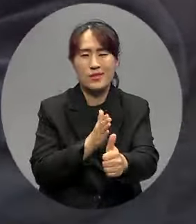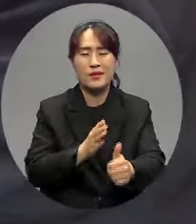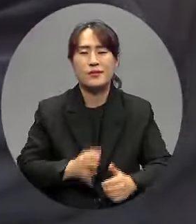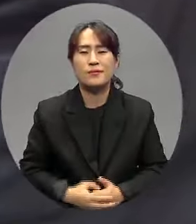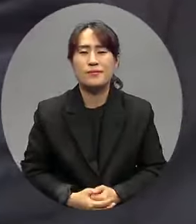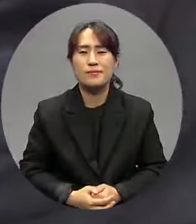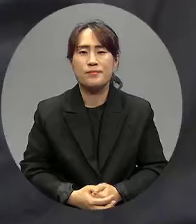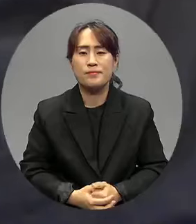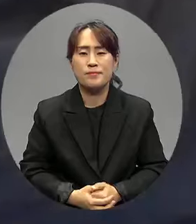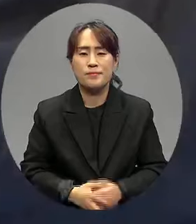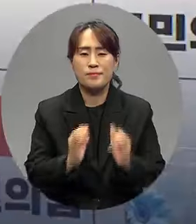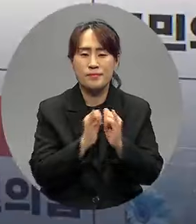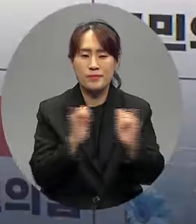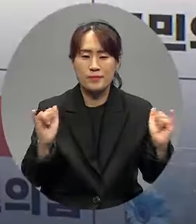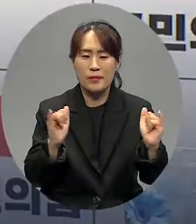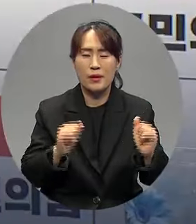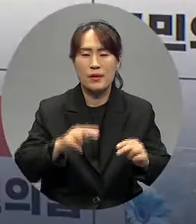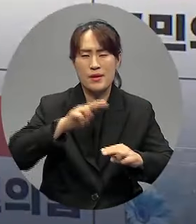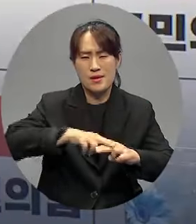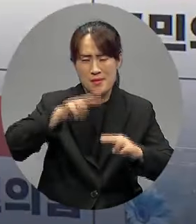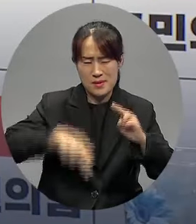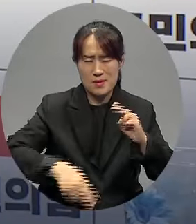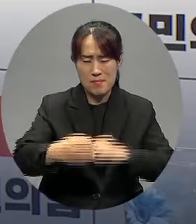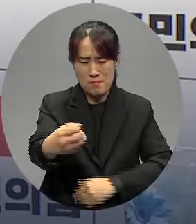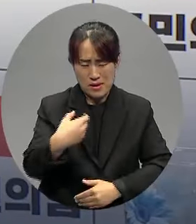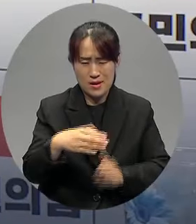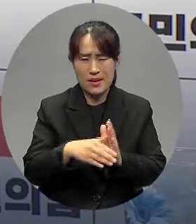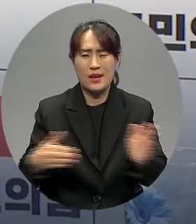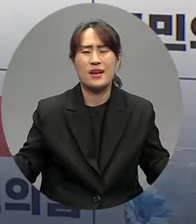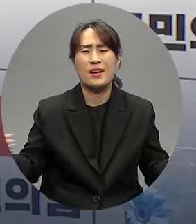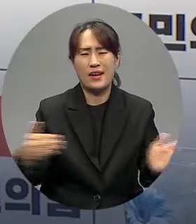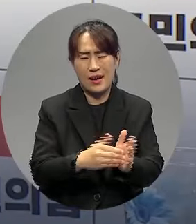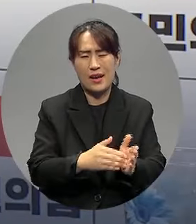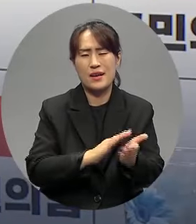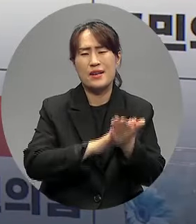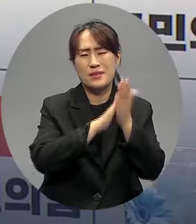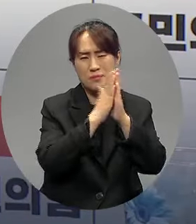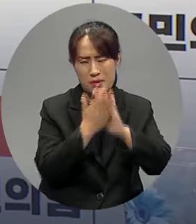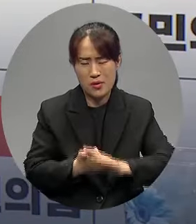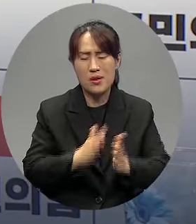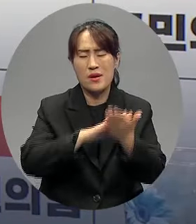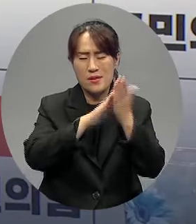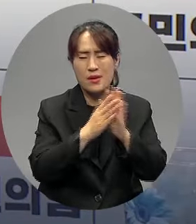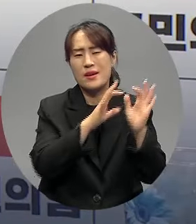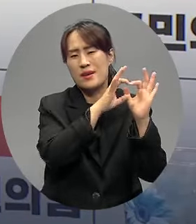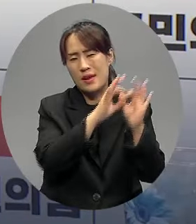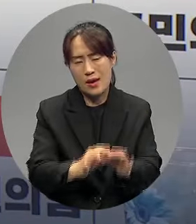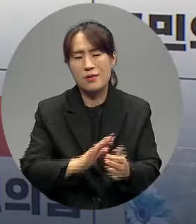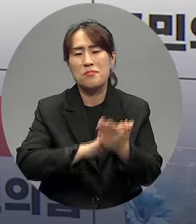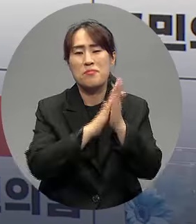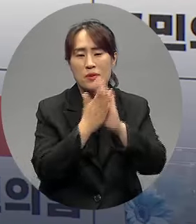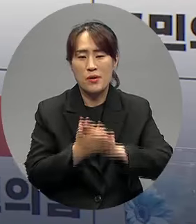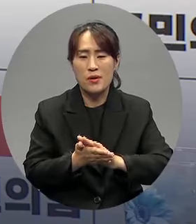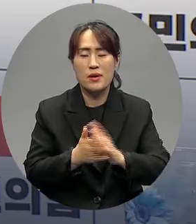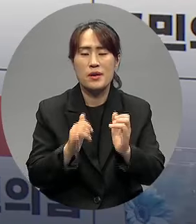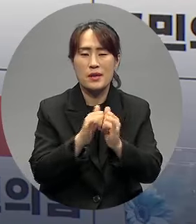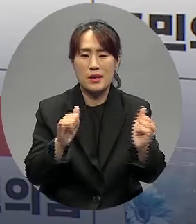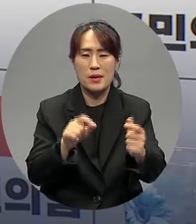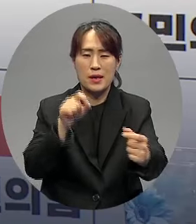남겼습니다. 주민들이 그만두라는 말씀을 주실 때까지 변화하고 변화하고 또 변화하고